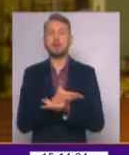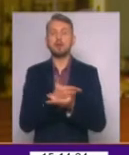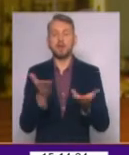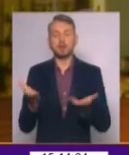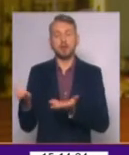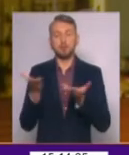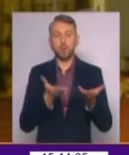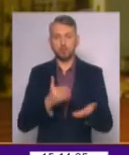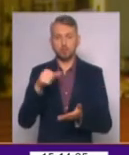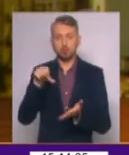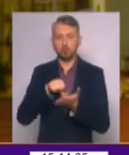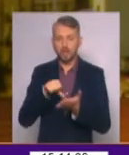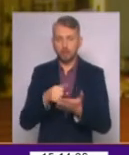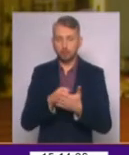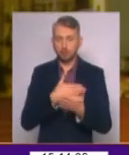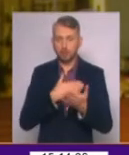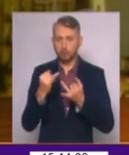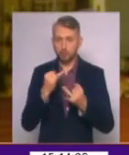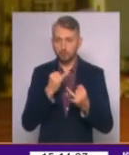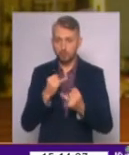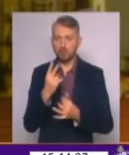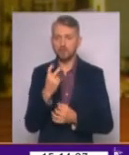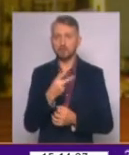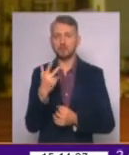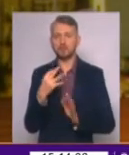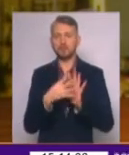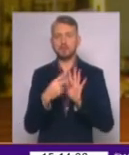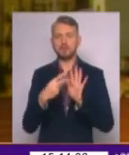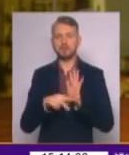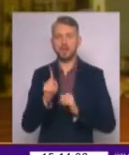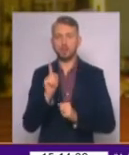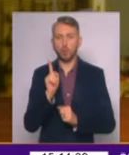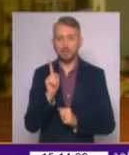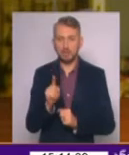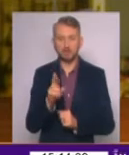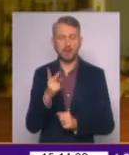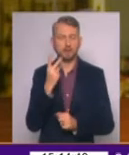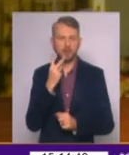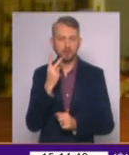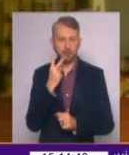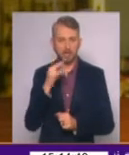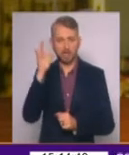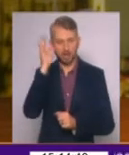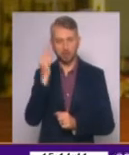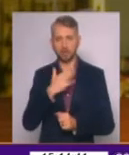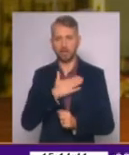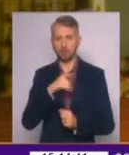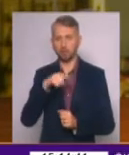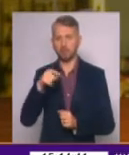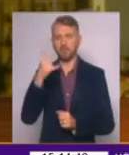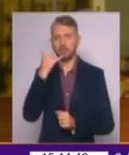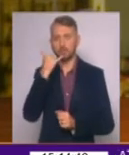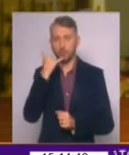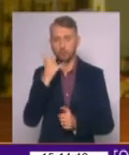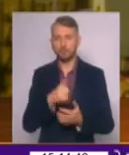сьогодні долучатися до нашої прямоефірної розмови. Прошу 223-0871, як завжди нагадаю вам, наш незмінний номер телефону прямого